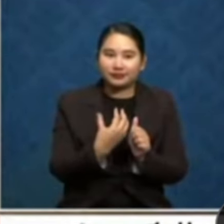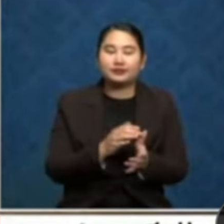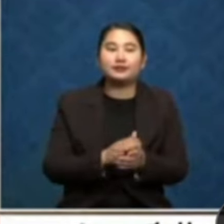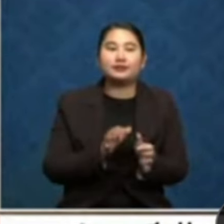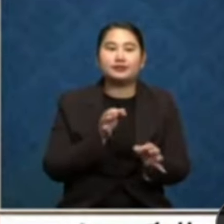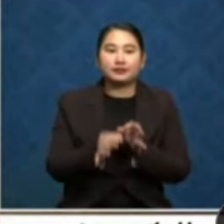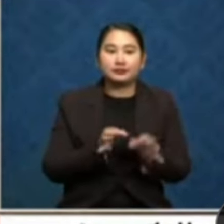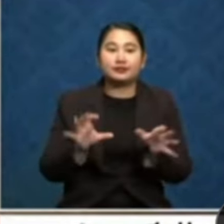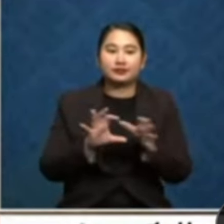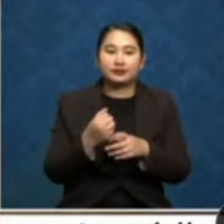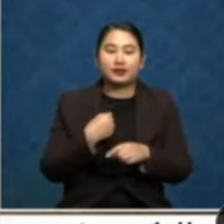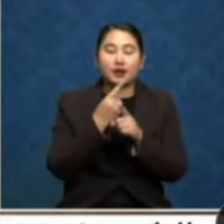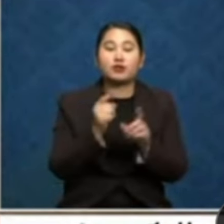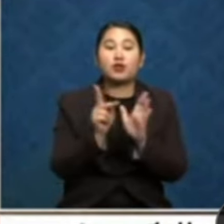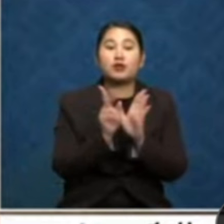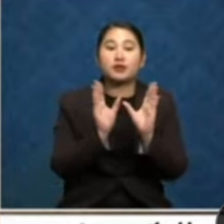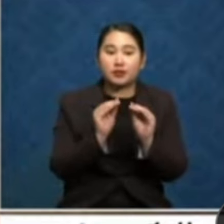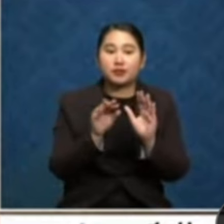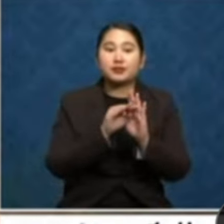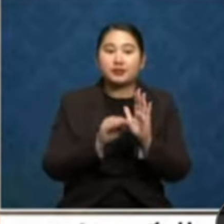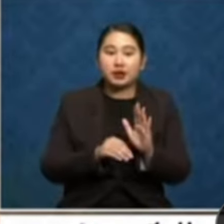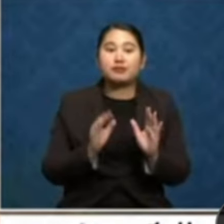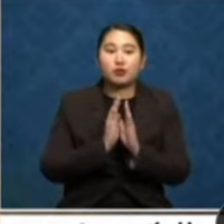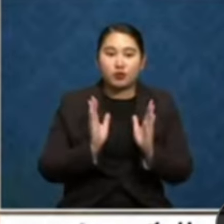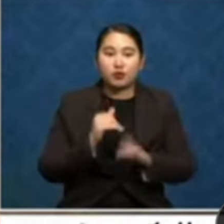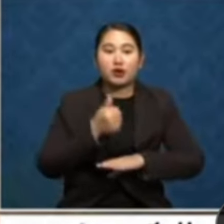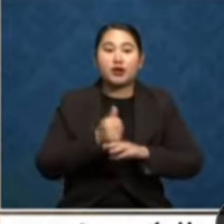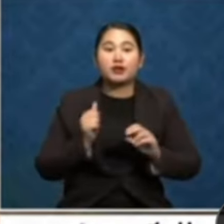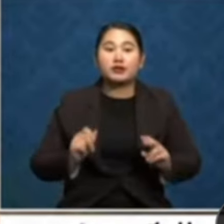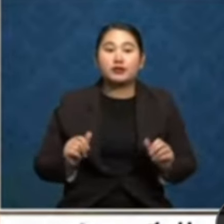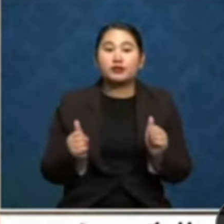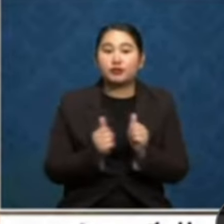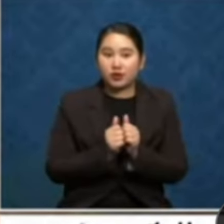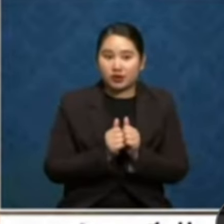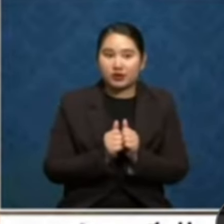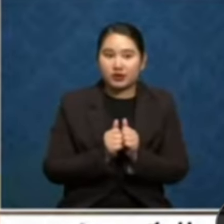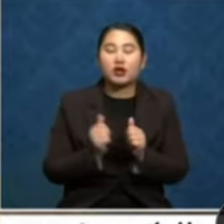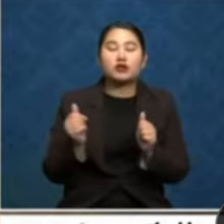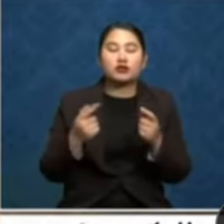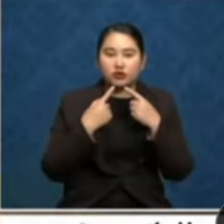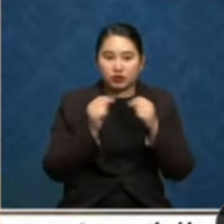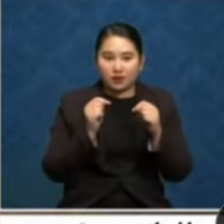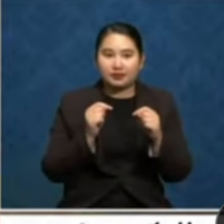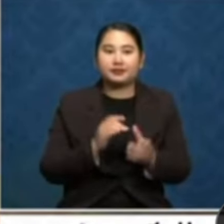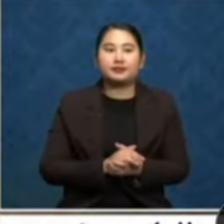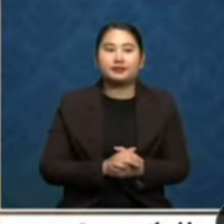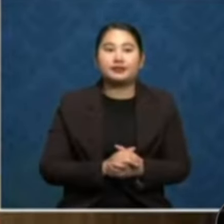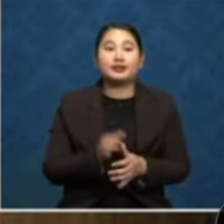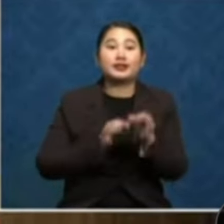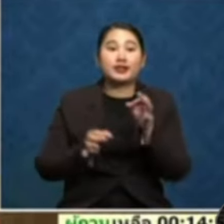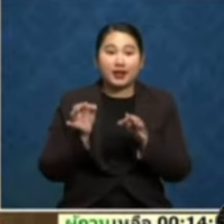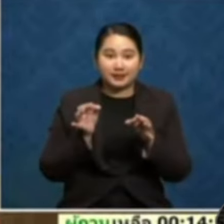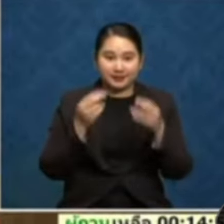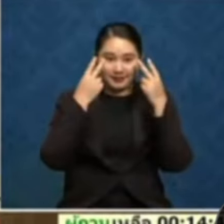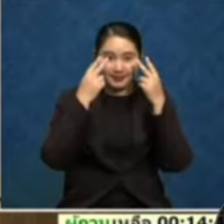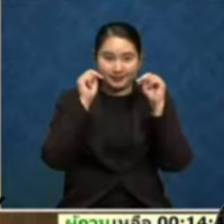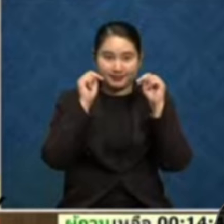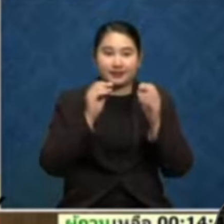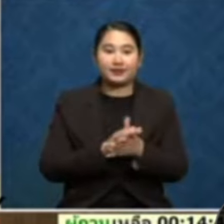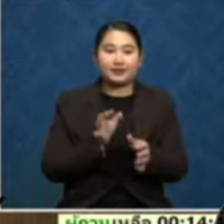ของความรัดกุมในส่วนของข้อบังคับนะครับแล้วก็ขอบคุณท่านรัฐมนตรีที่วันนี้เอ่อเดินทางมาต่อกระทู้นะครับแทนท่านนายก